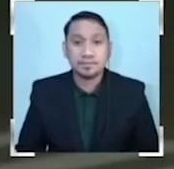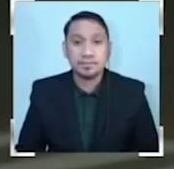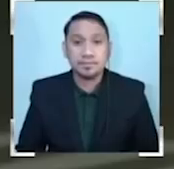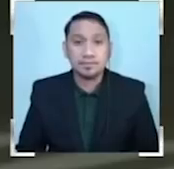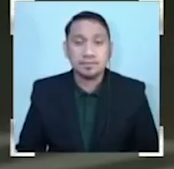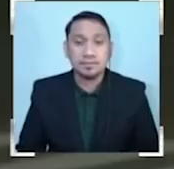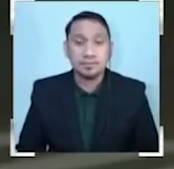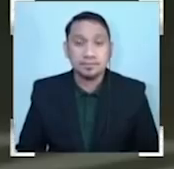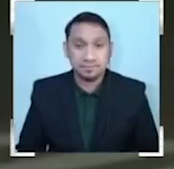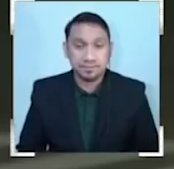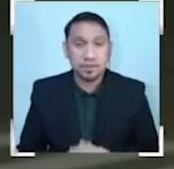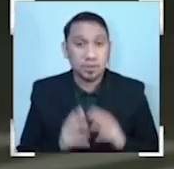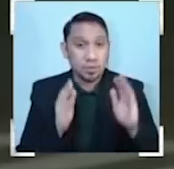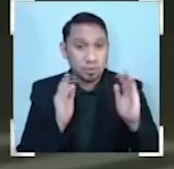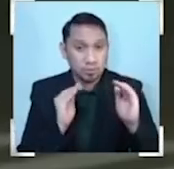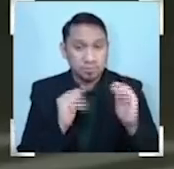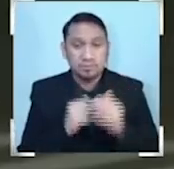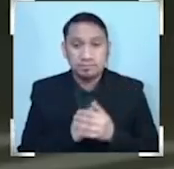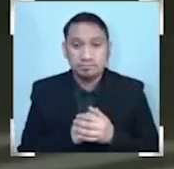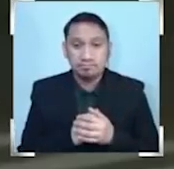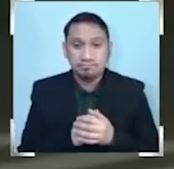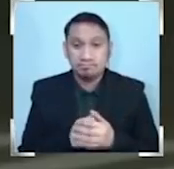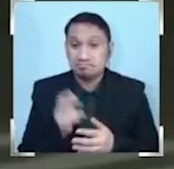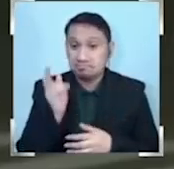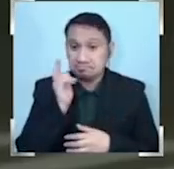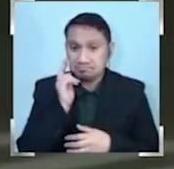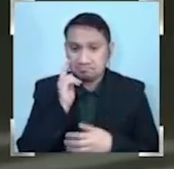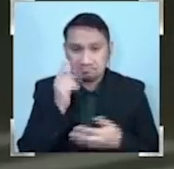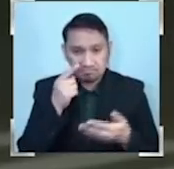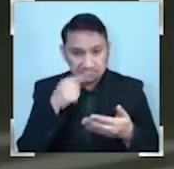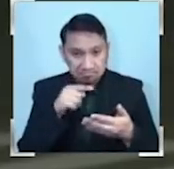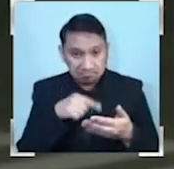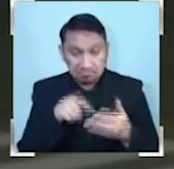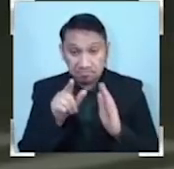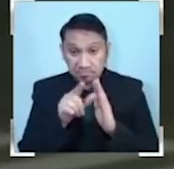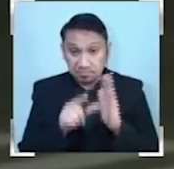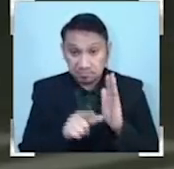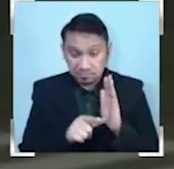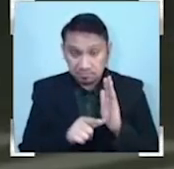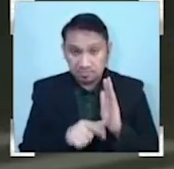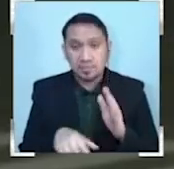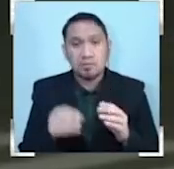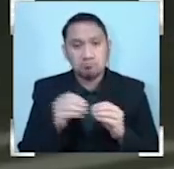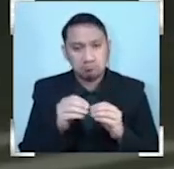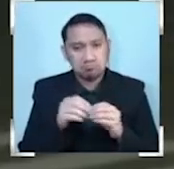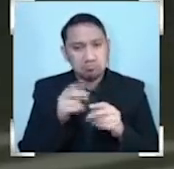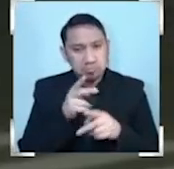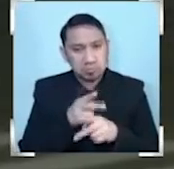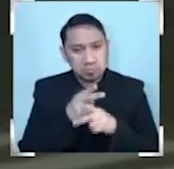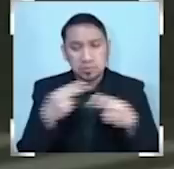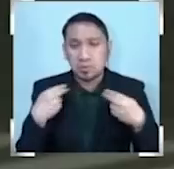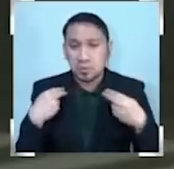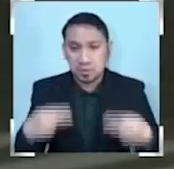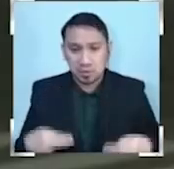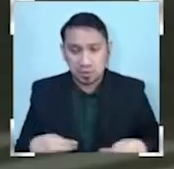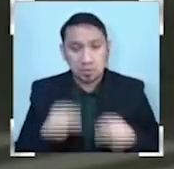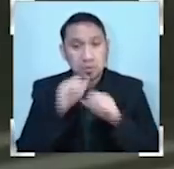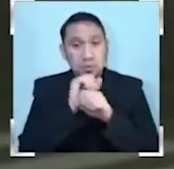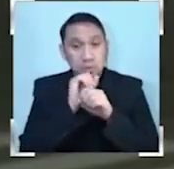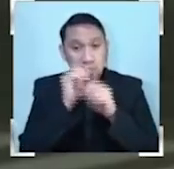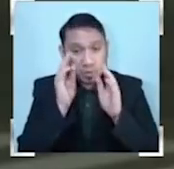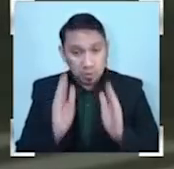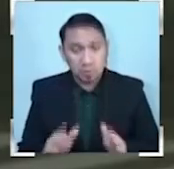Igan, sana raw mapagtuunan ng Pangulo ng pansin ang batas para mapangalagaan naman ang mga health workers tulad nila na patuloy na